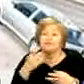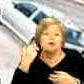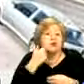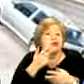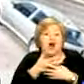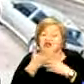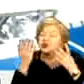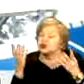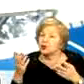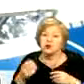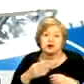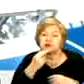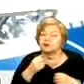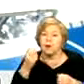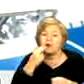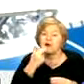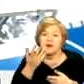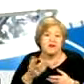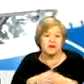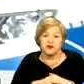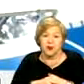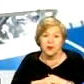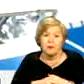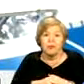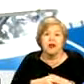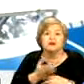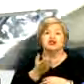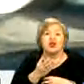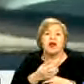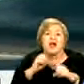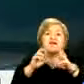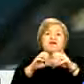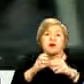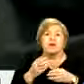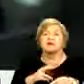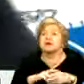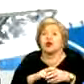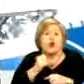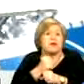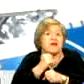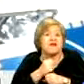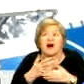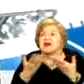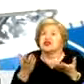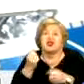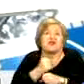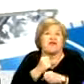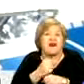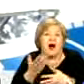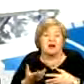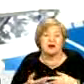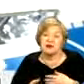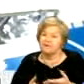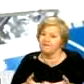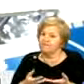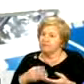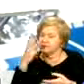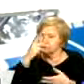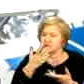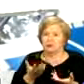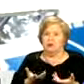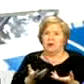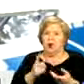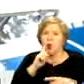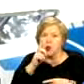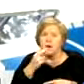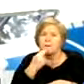ofere primul ajutor. Am înțeles că cerea informații ce să facă, cum să facă, ce să-i facă fetiței, ceea ce mi se pare un pic ciudat, că unui